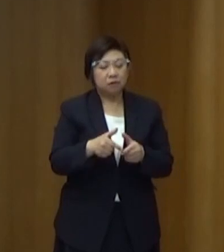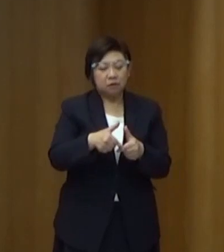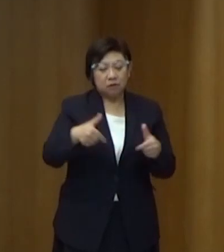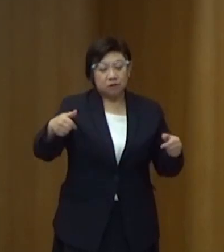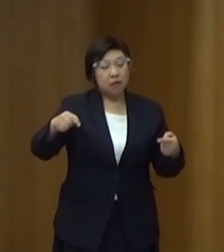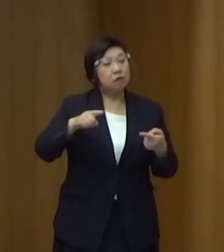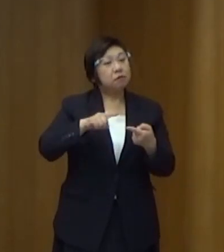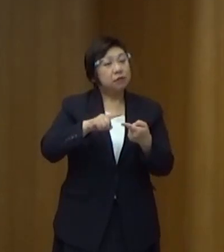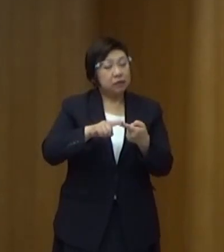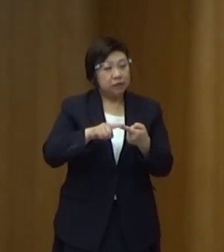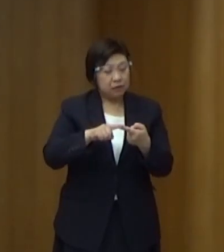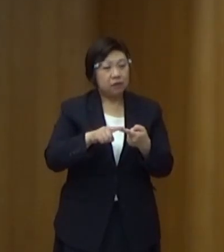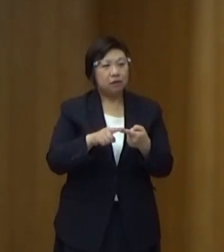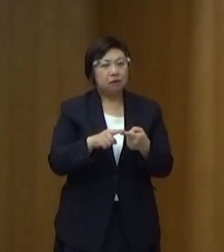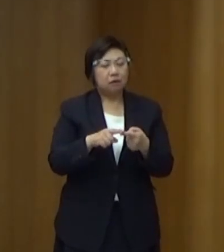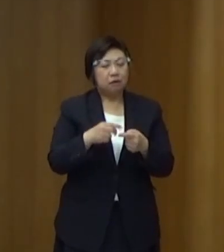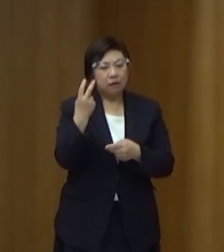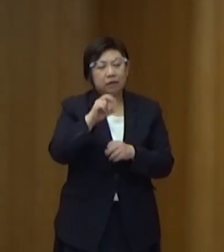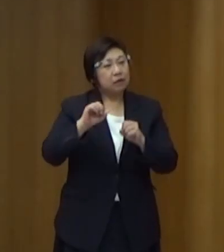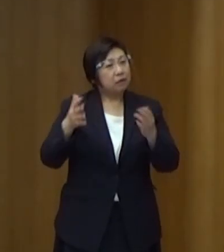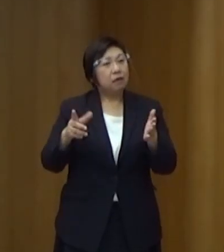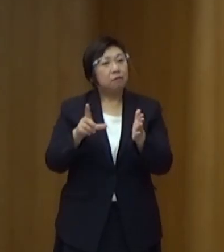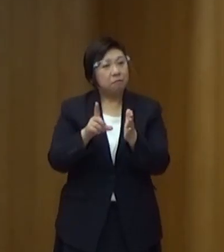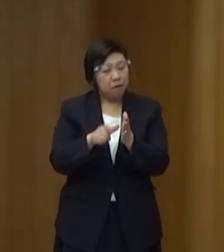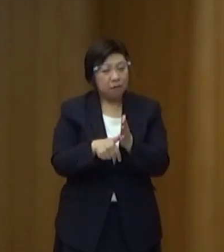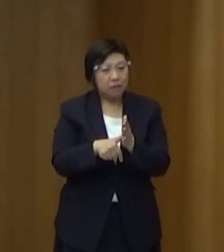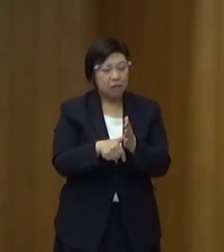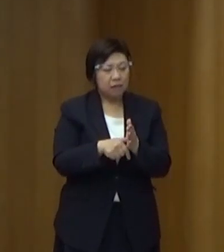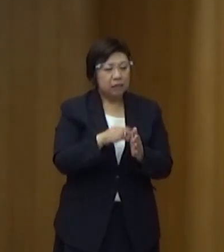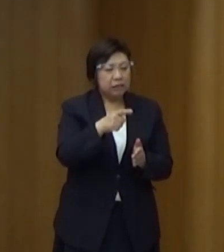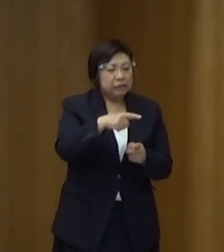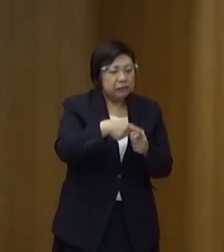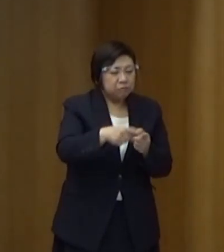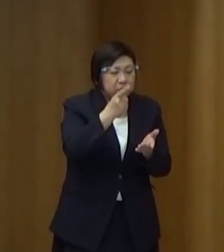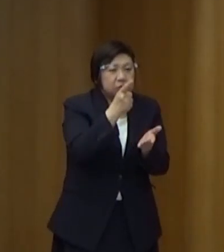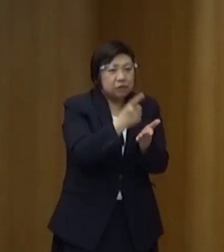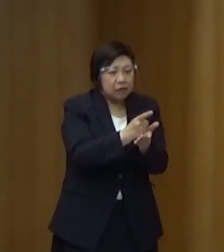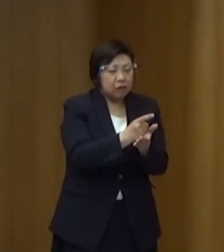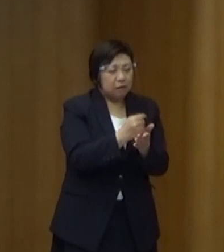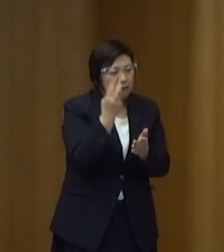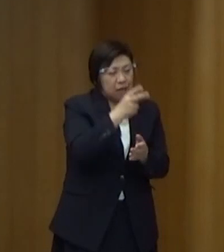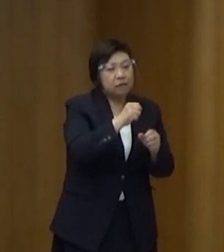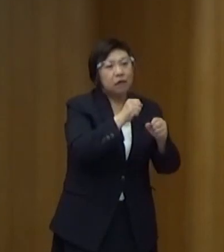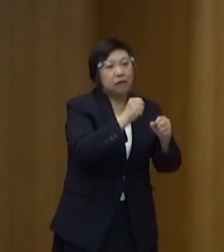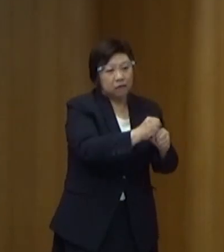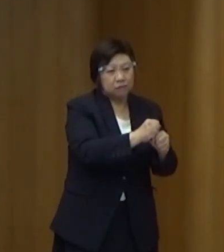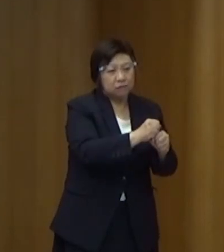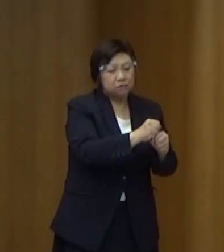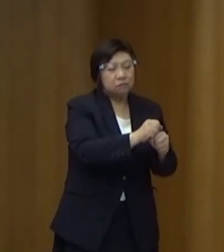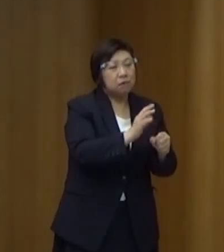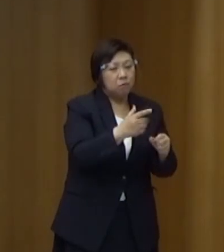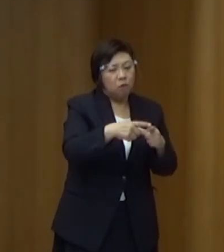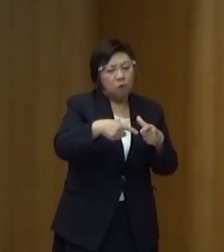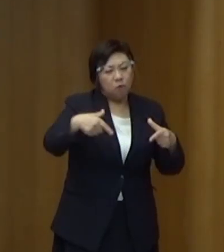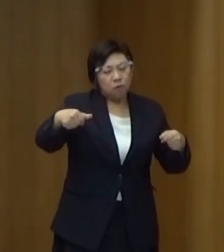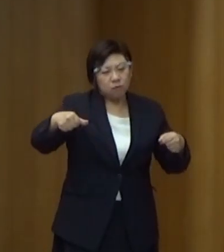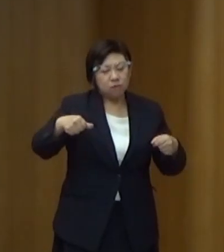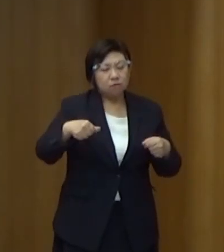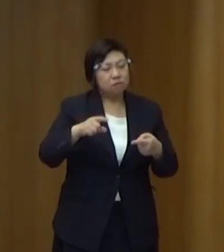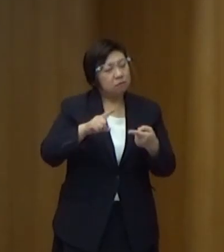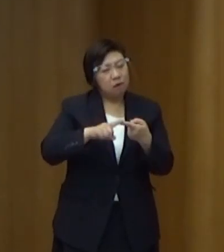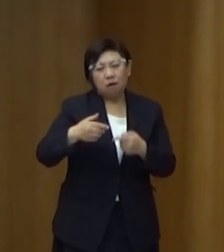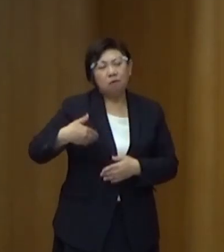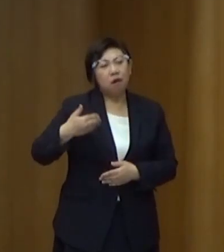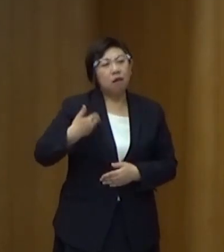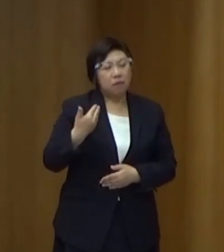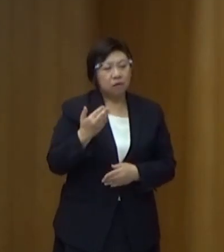に やらないとなかなか一部地域でこうやって突出してやってもですね、全体像がわからないということもあ